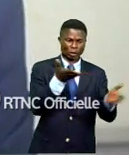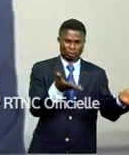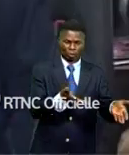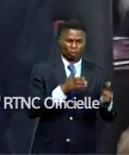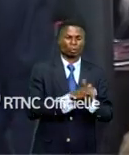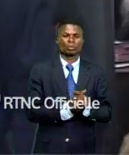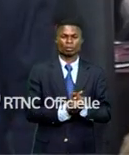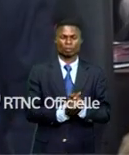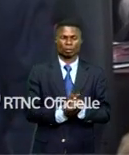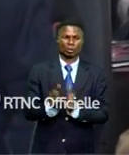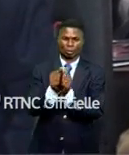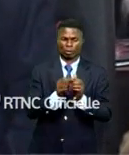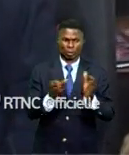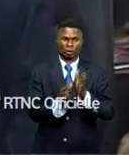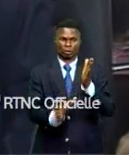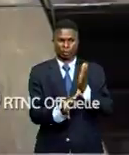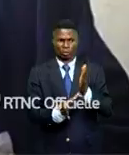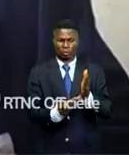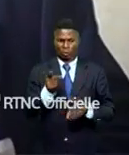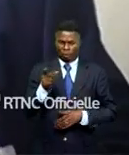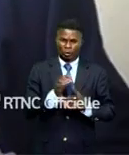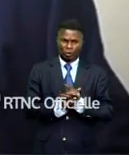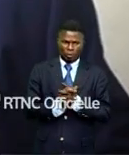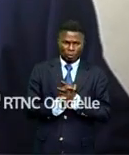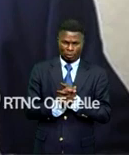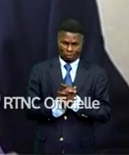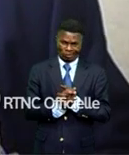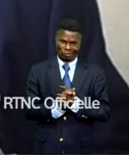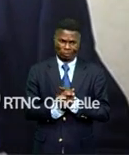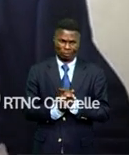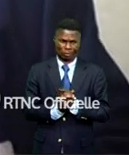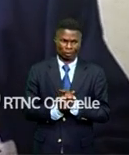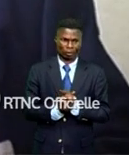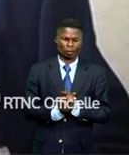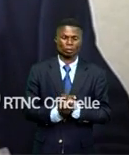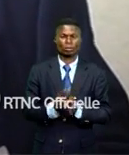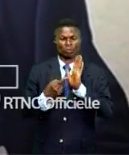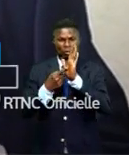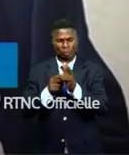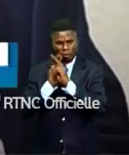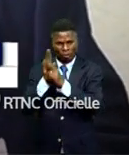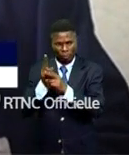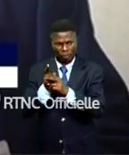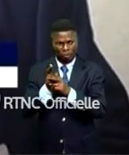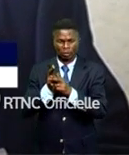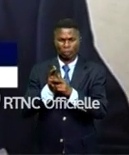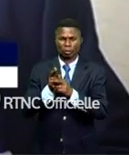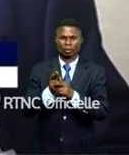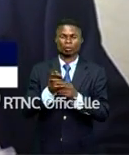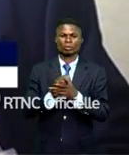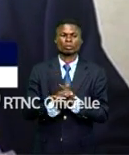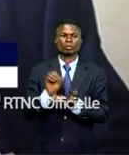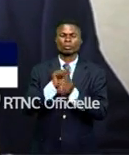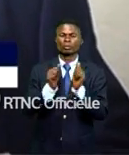Kabila qui s'est fait accompagner de son adjoint Freddy Moulumba. Je sens de la notoriété et d'une grande